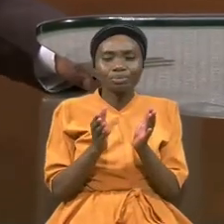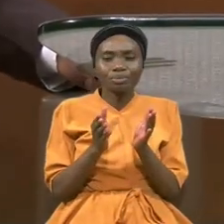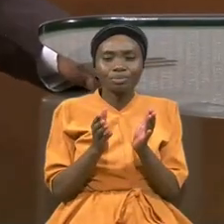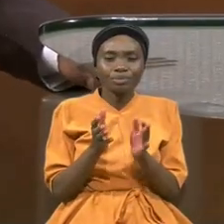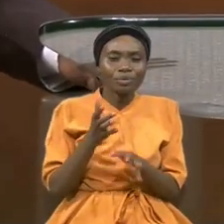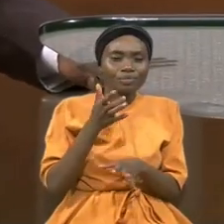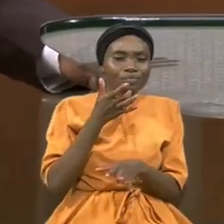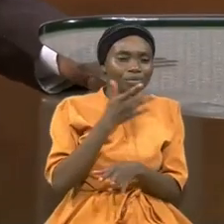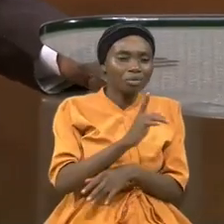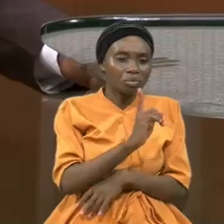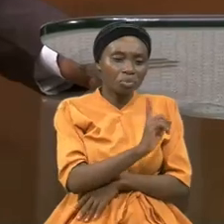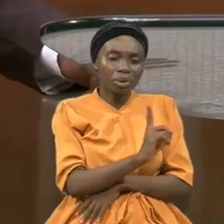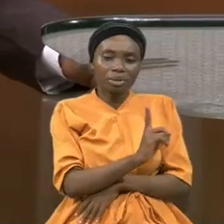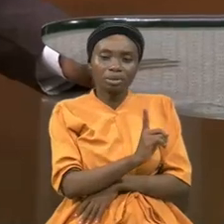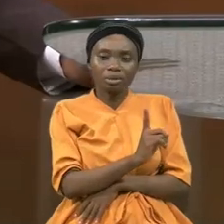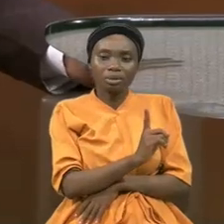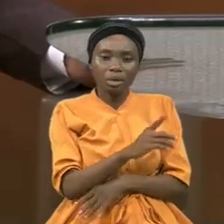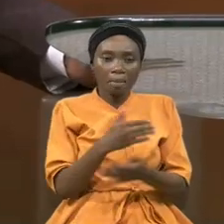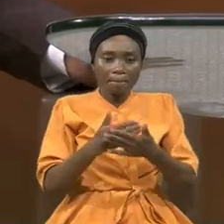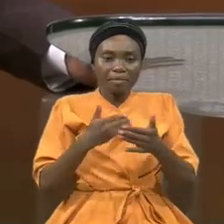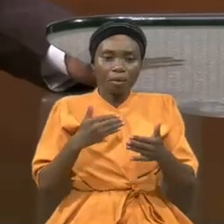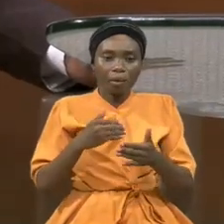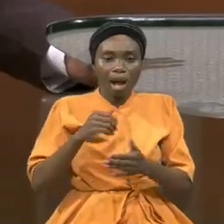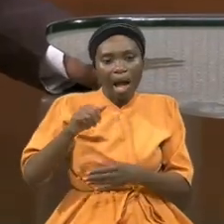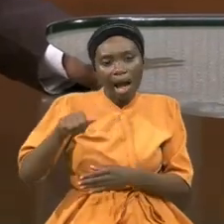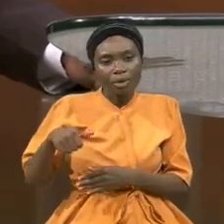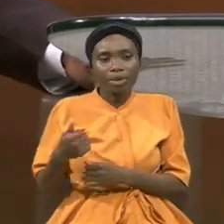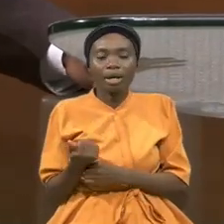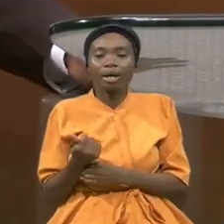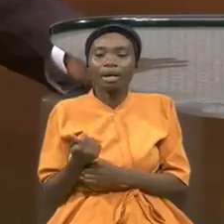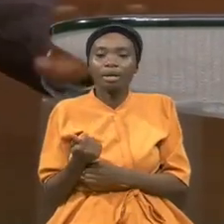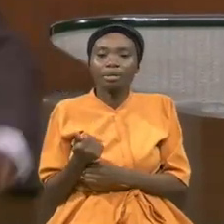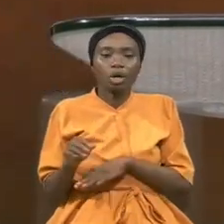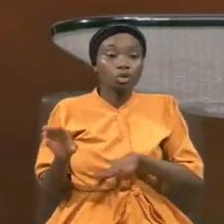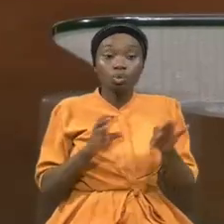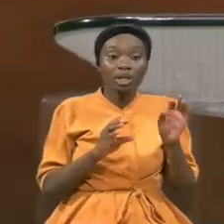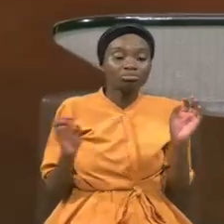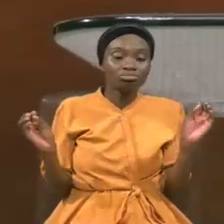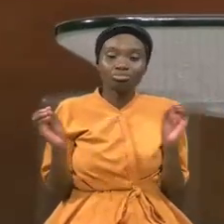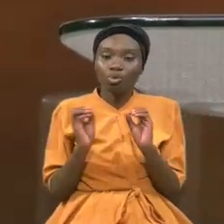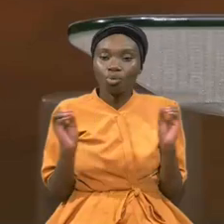et de ne rien faire par faveur.